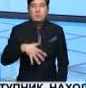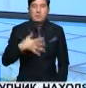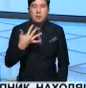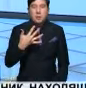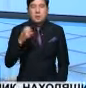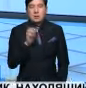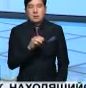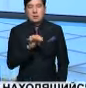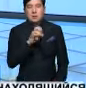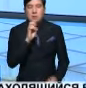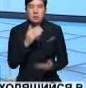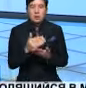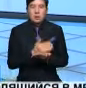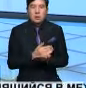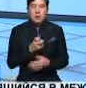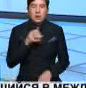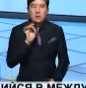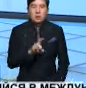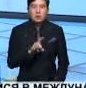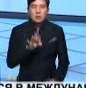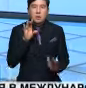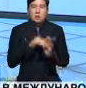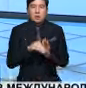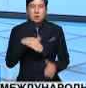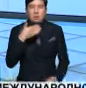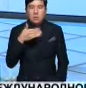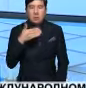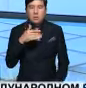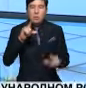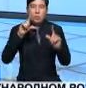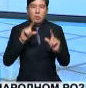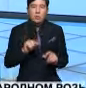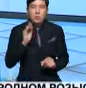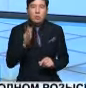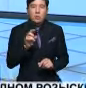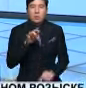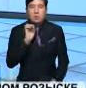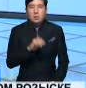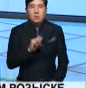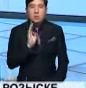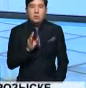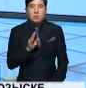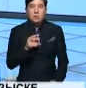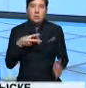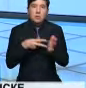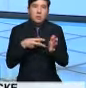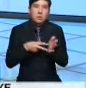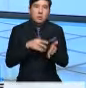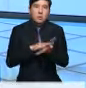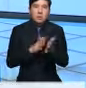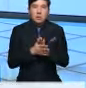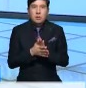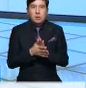тенге. Аграрии называют ситуацию катастрофической и уверяют, что несут убытки. Они подозревают посредников в ценовом сговоре и просят